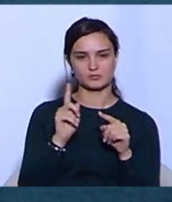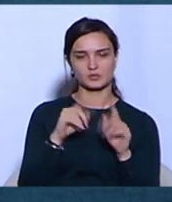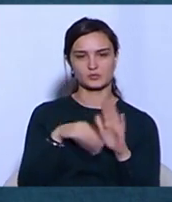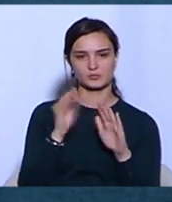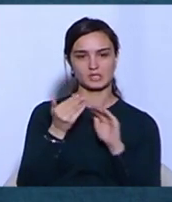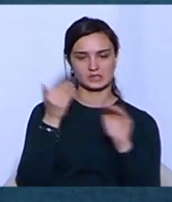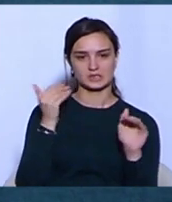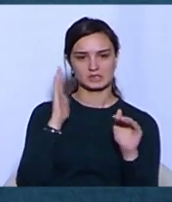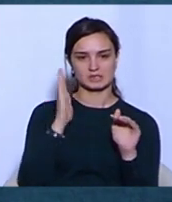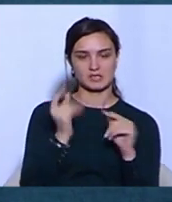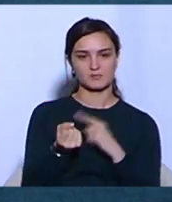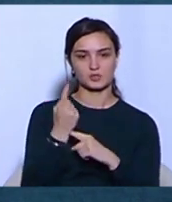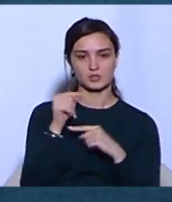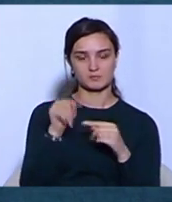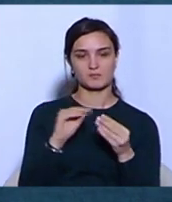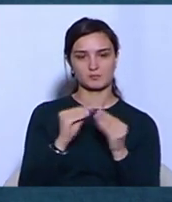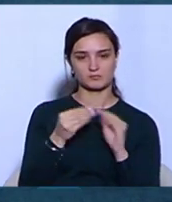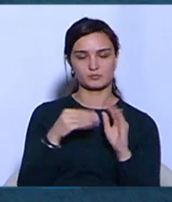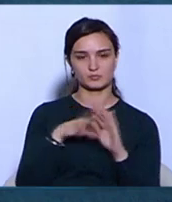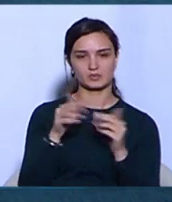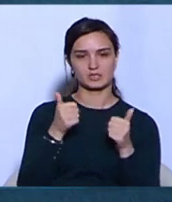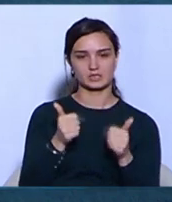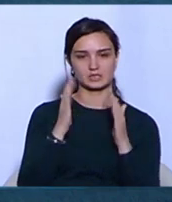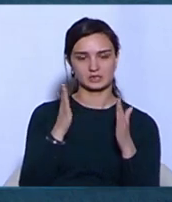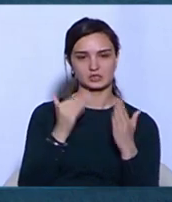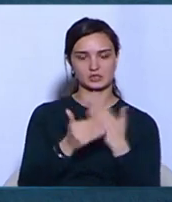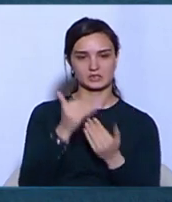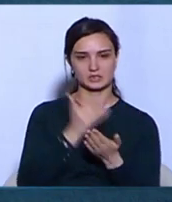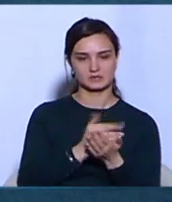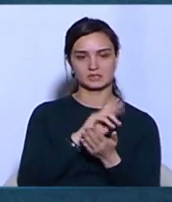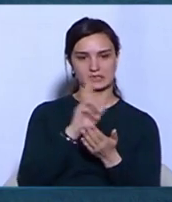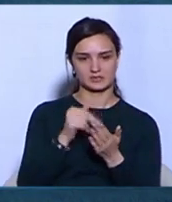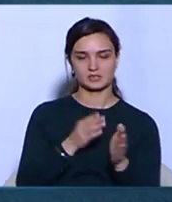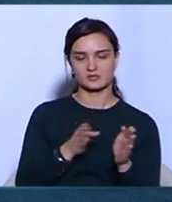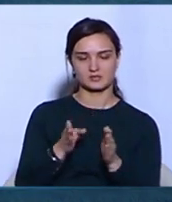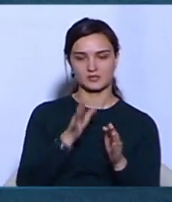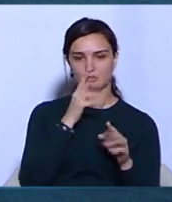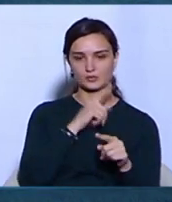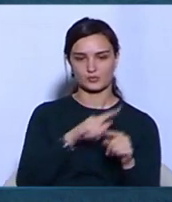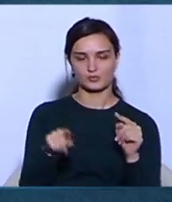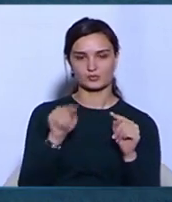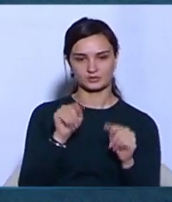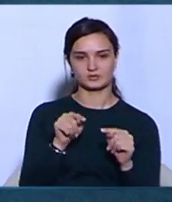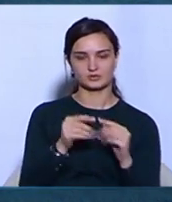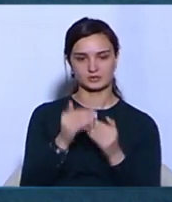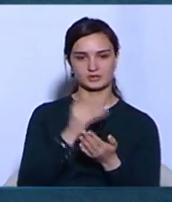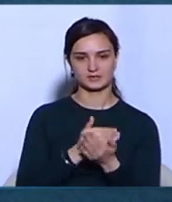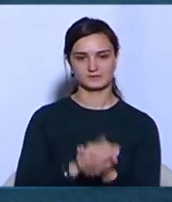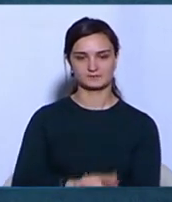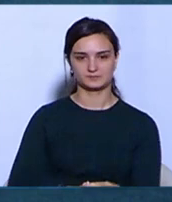უფრო ადრე მოხდება აღმოჩენა ამ პრობლემის, მით უფრო კარგი იქნება შედეგი და გამოსავალი დროული ჩარევის